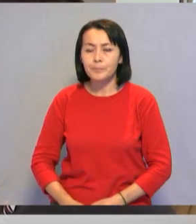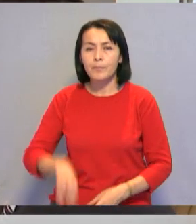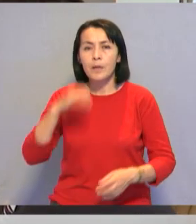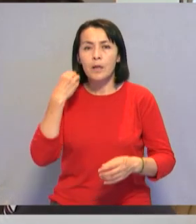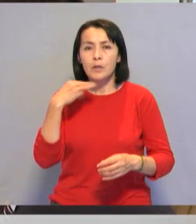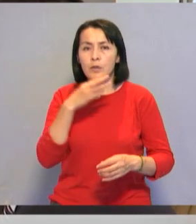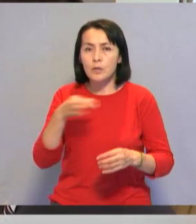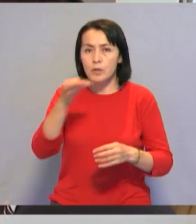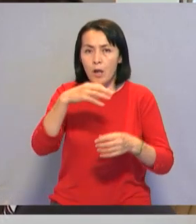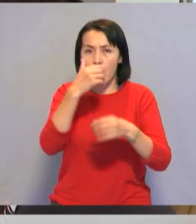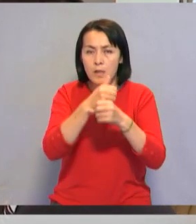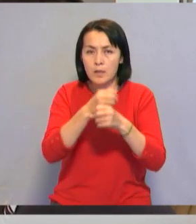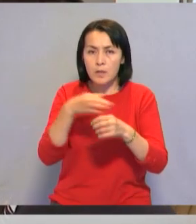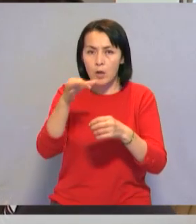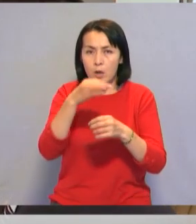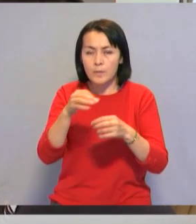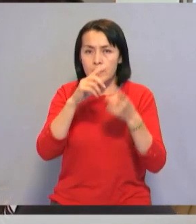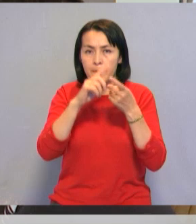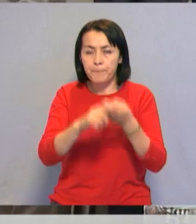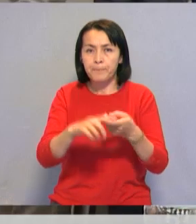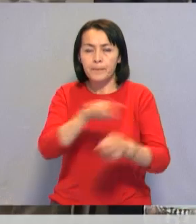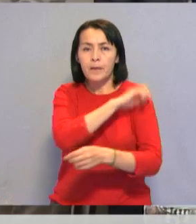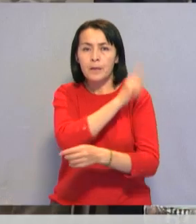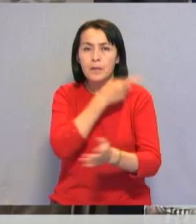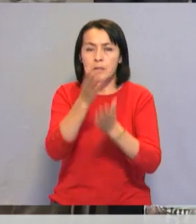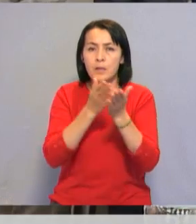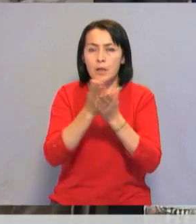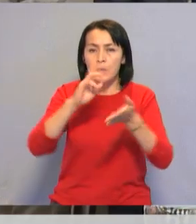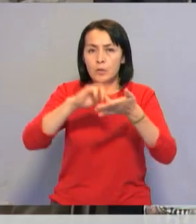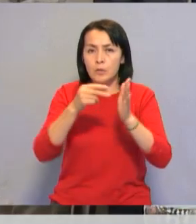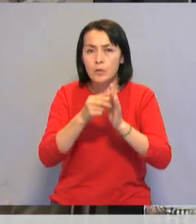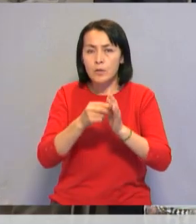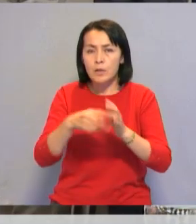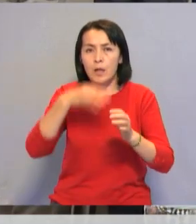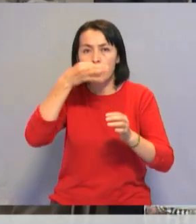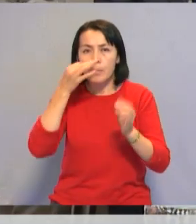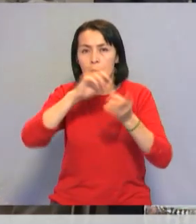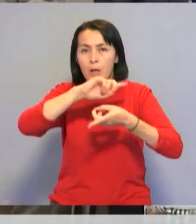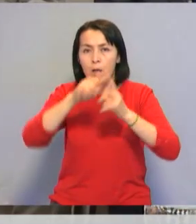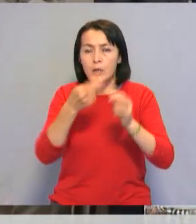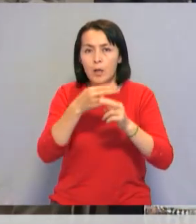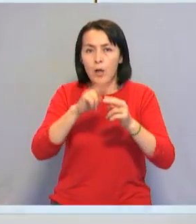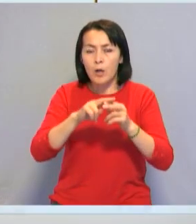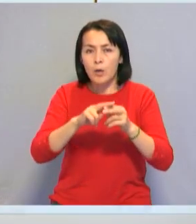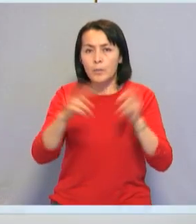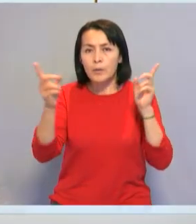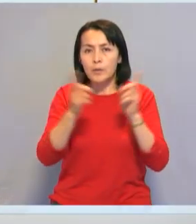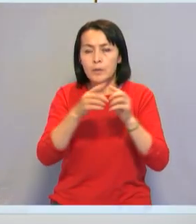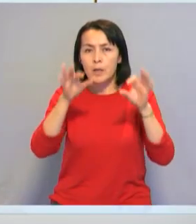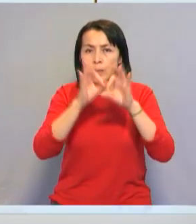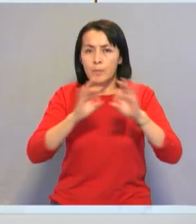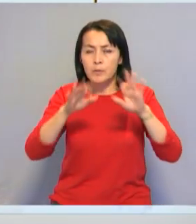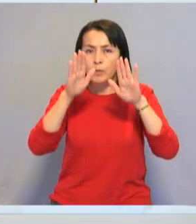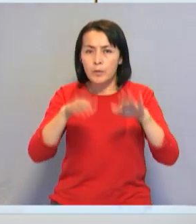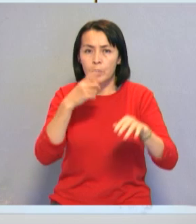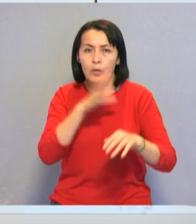Түркістан облысының әкімі өңір аралық байланыстарды нығайтуға бағытталған жоспарларға пікір алмасу үшін бұл кездесу тамаша алаң екенін